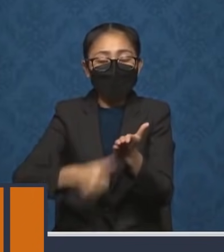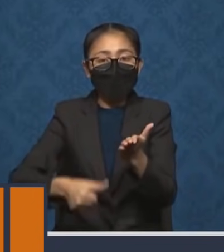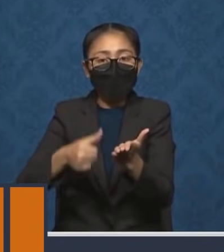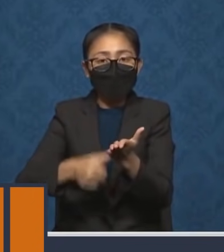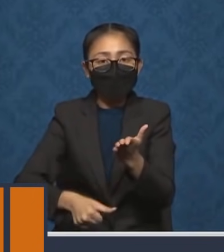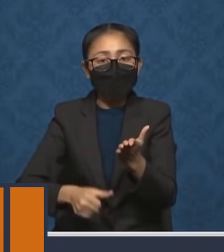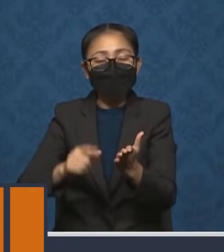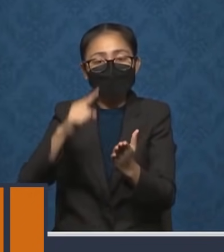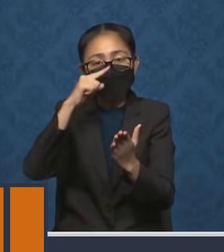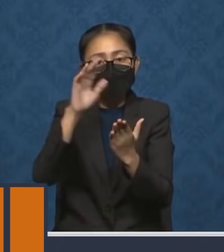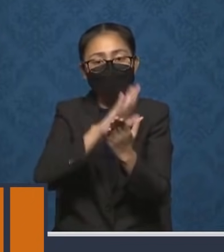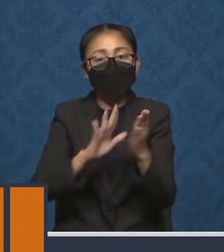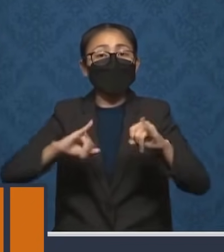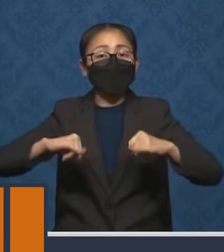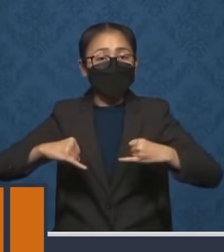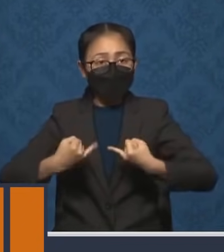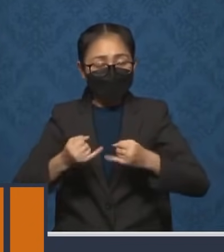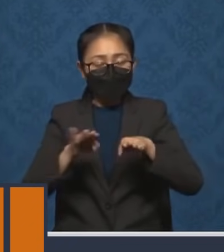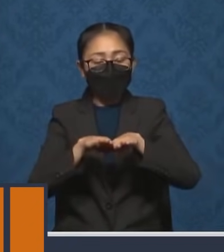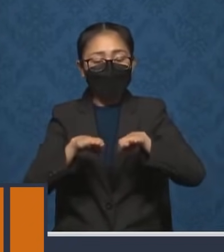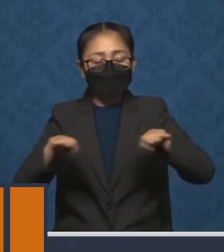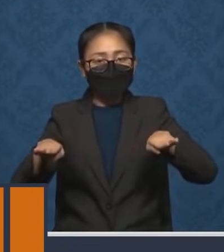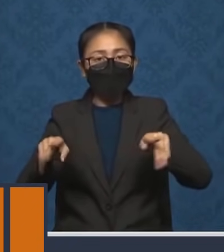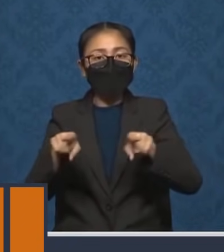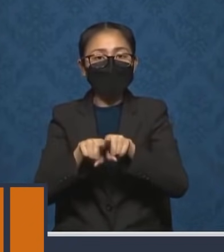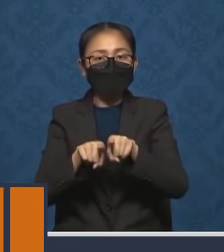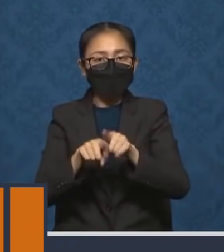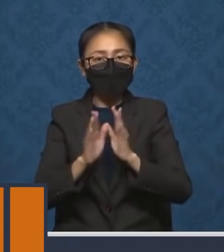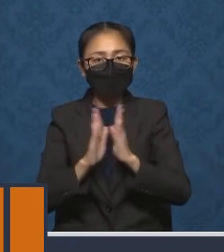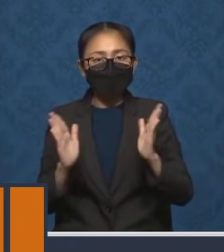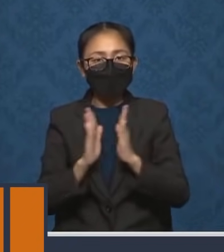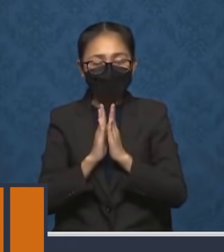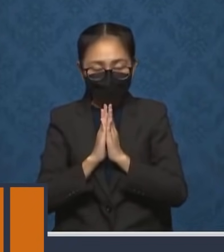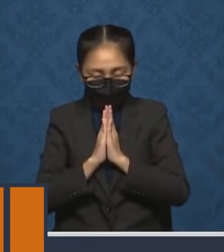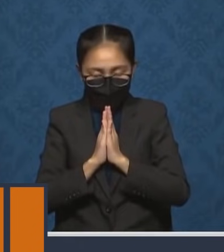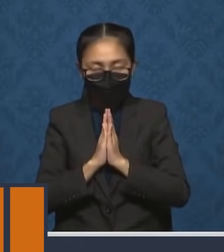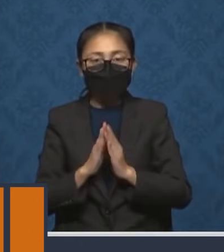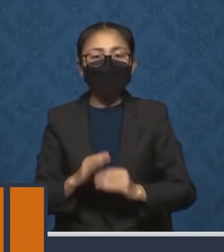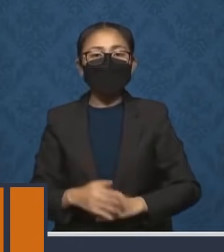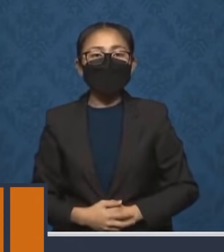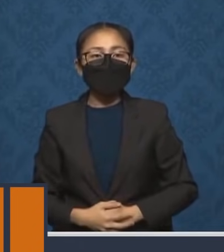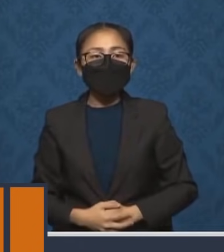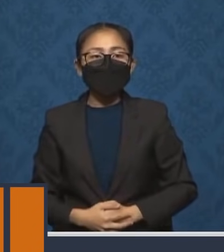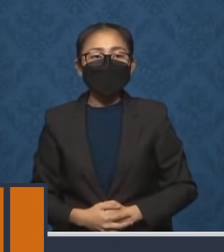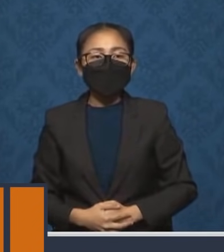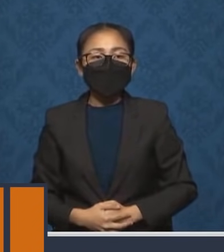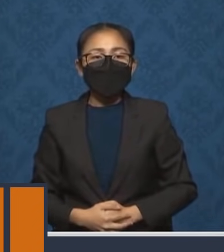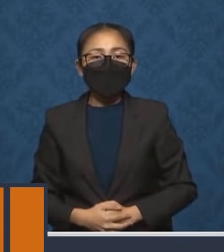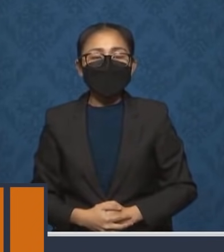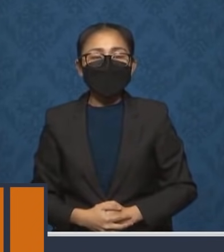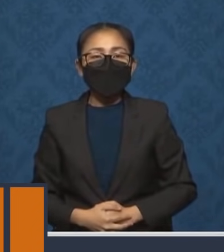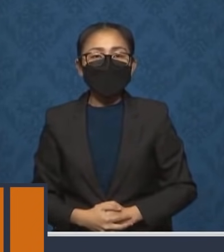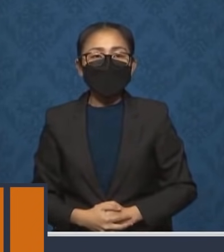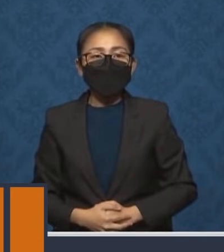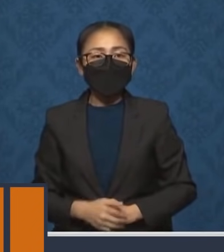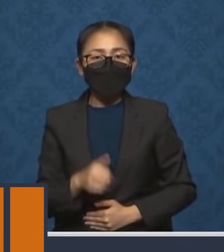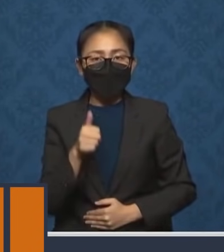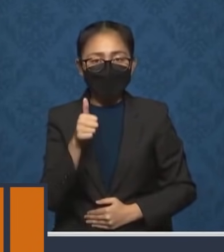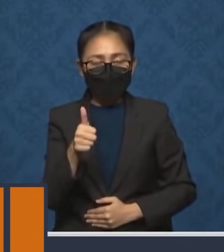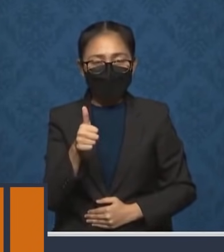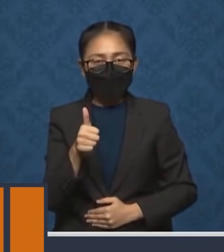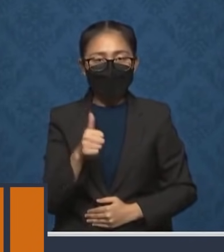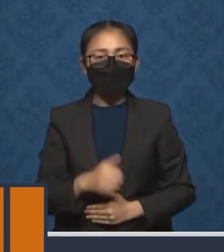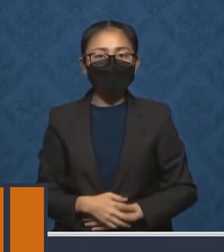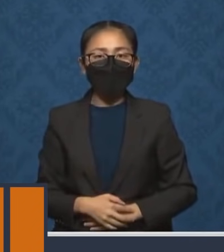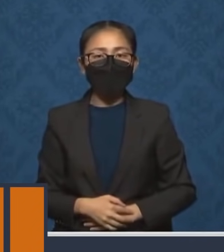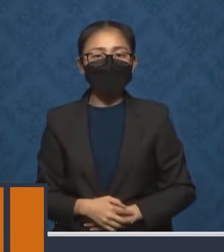ของประเทศและพิจารณาด้วยมาตรฐานเดียวกันก็ธรรมการขอบคุณครับขอบคุณครับสุดยอดเลยครับธรรมปกรณ์